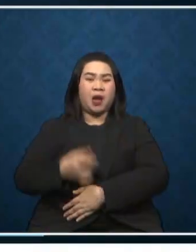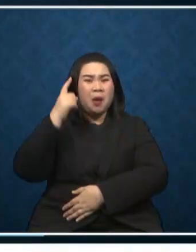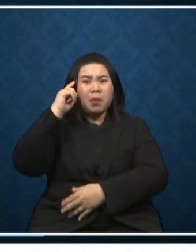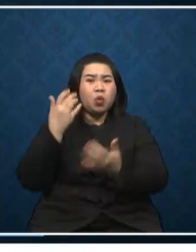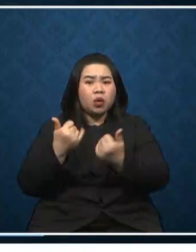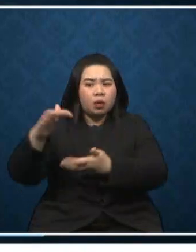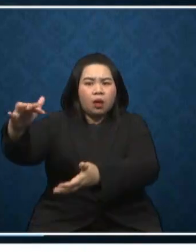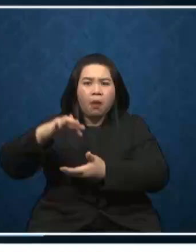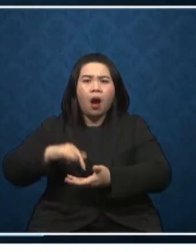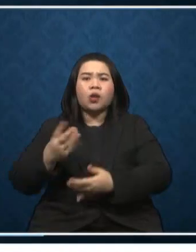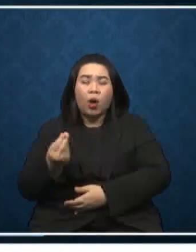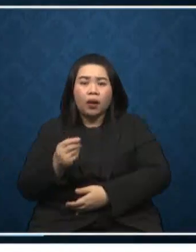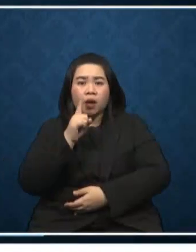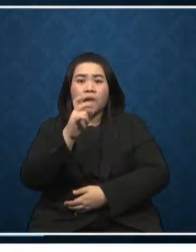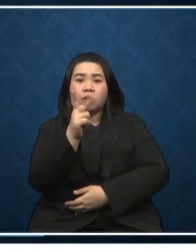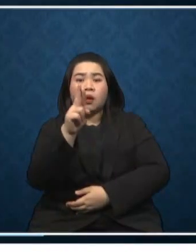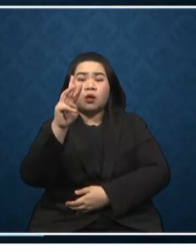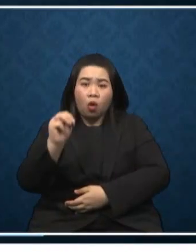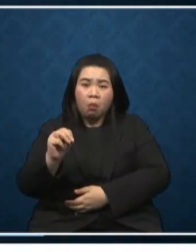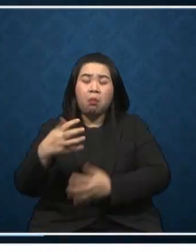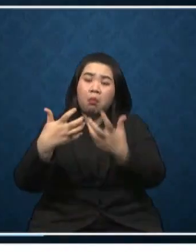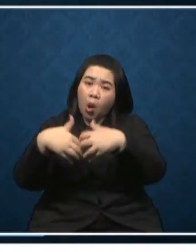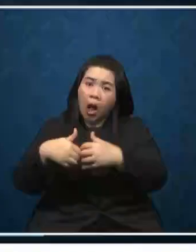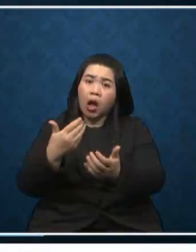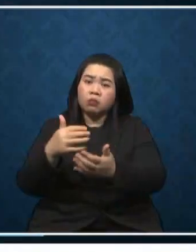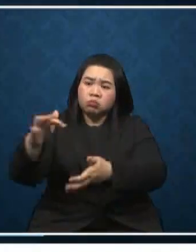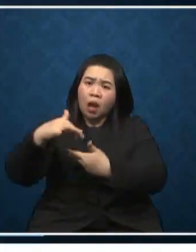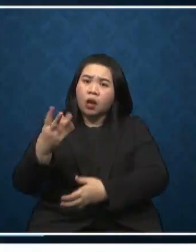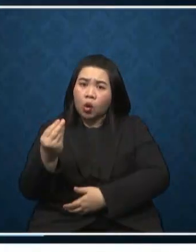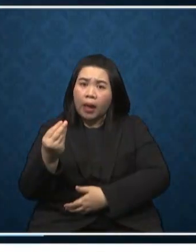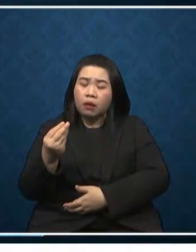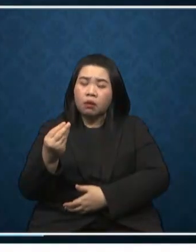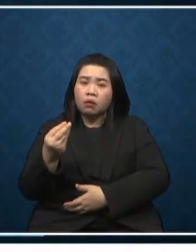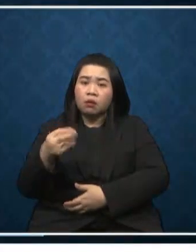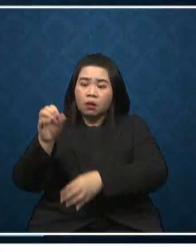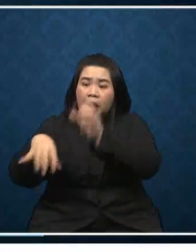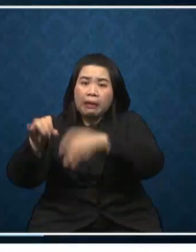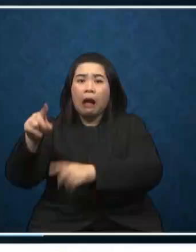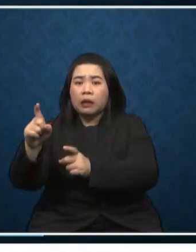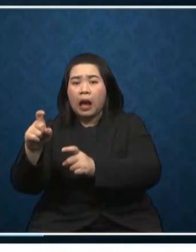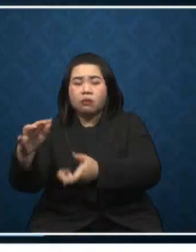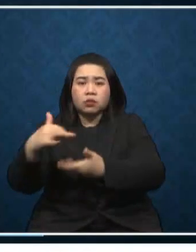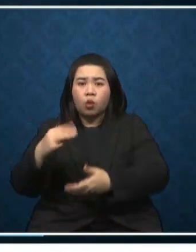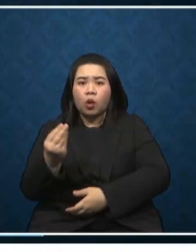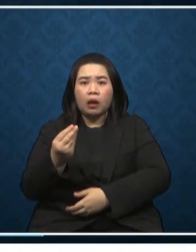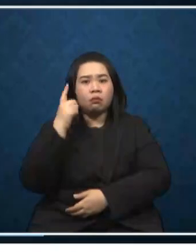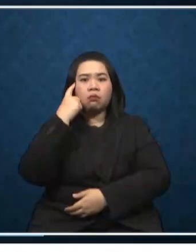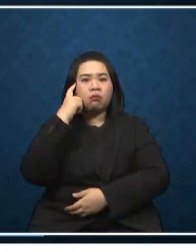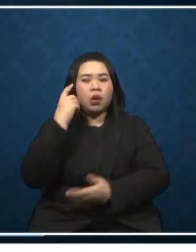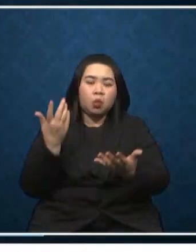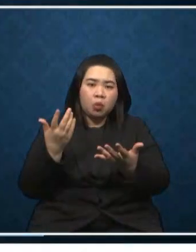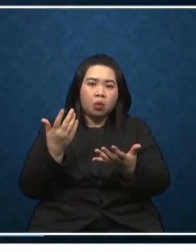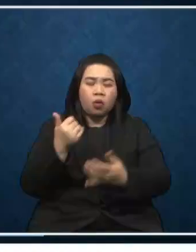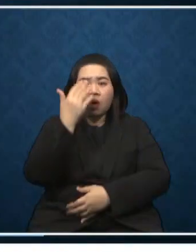ถามทโรม pac ทํรมสุนกร ICE ทําว่าบริมาณกลนํ SOวramentไทิศเข้ามารไยเทาไร่ตอบไมได้ครั